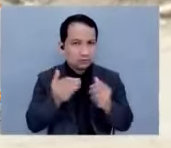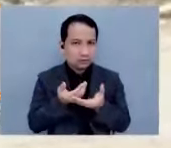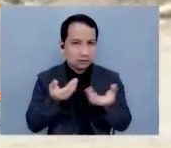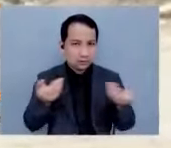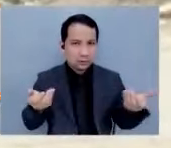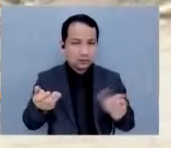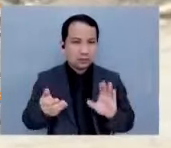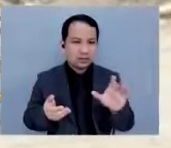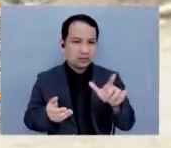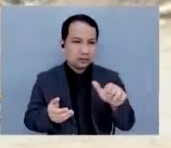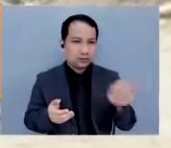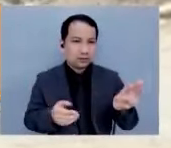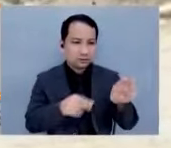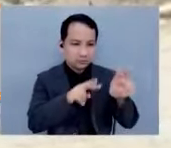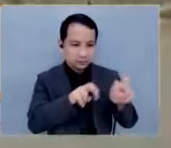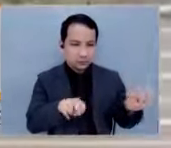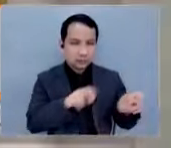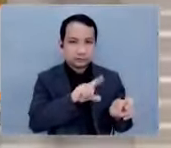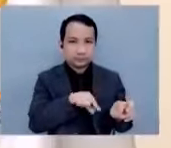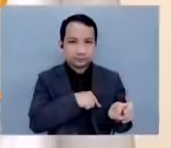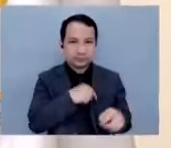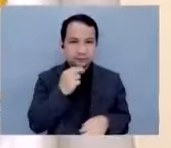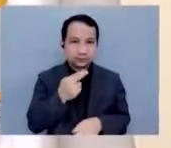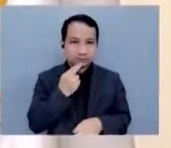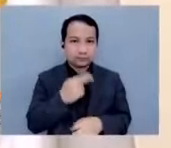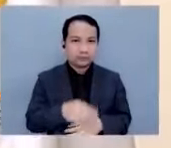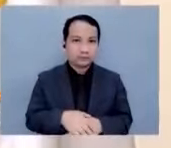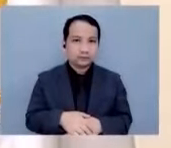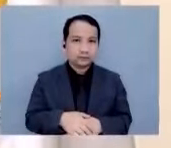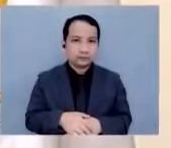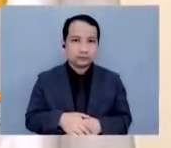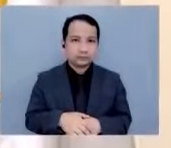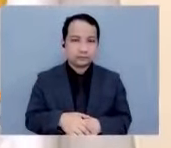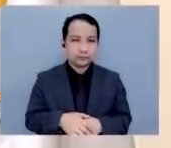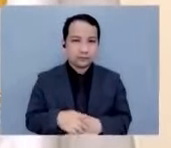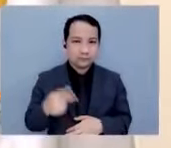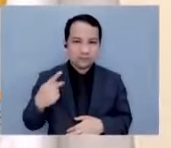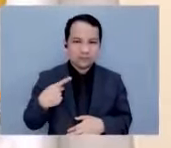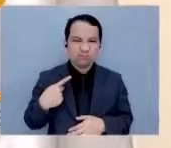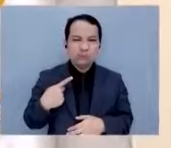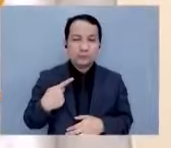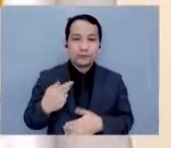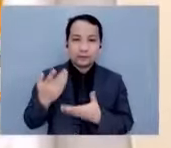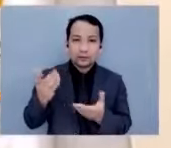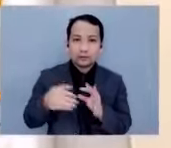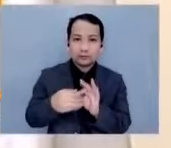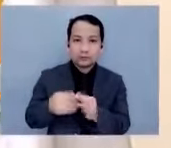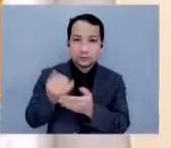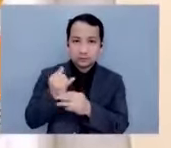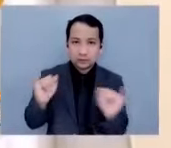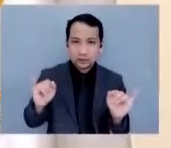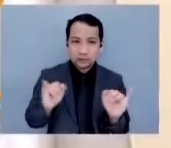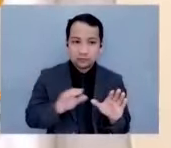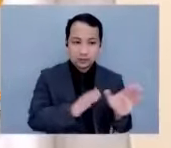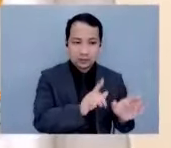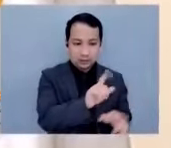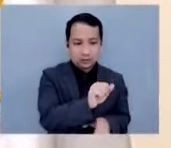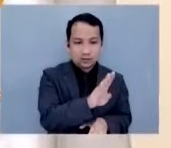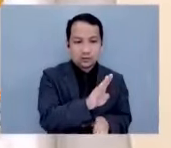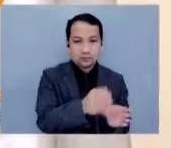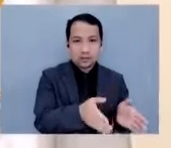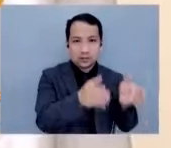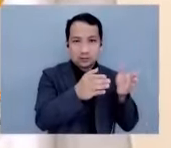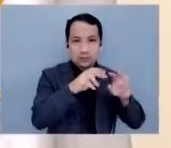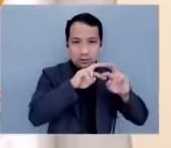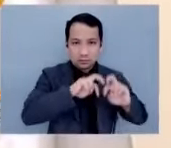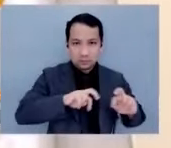na magtetest sa kalidad ng bigas. There could be ways, for example, an independent laboratory to do the analysis